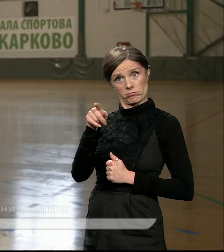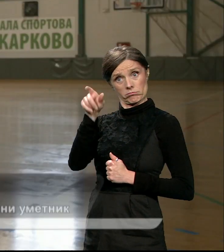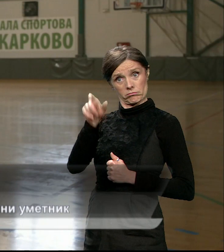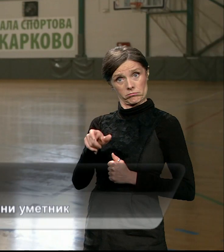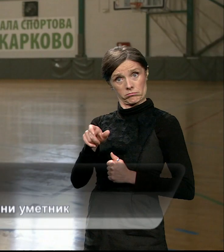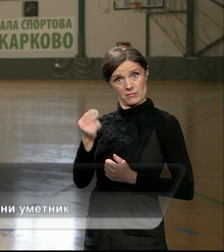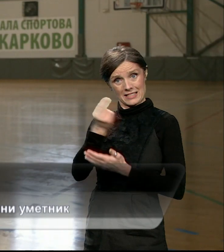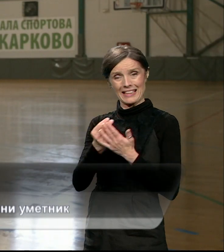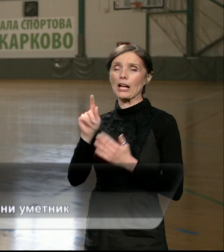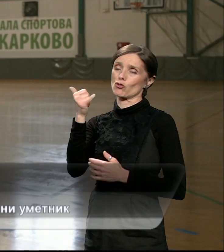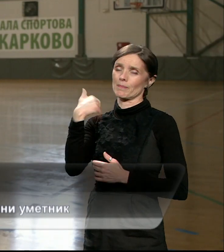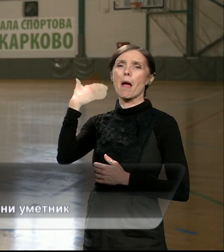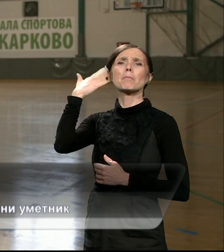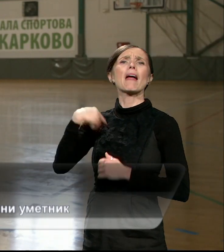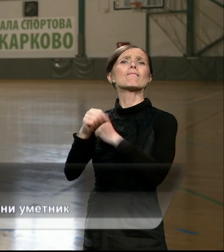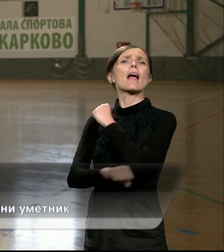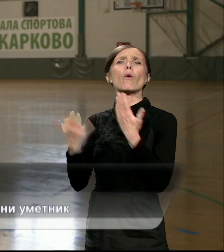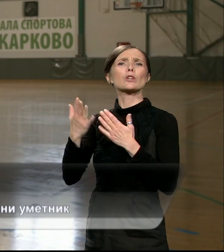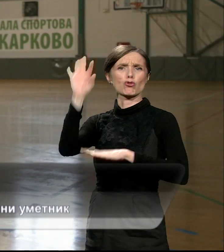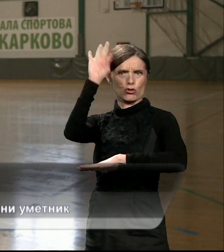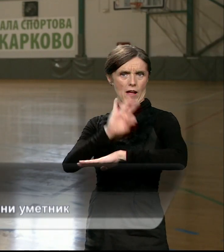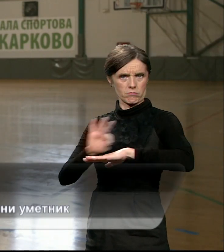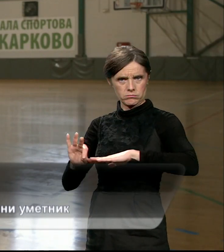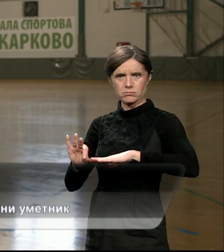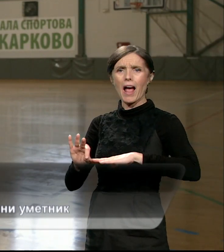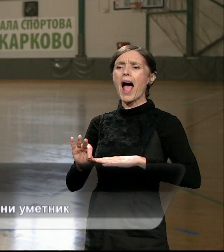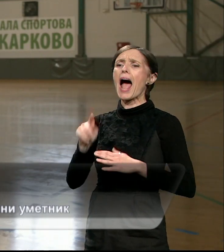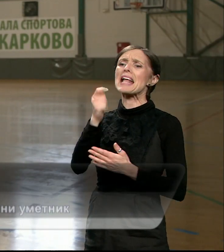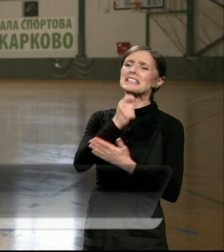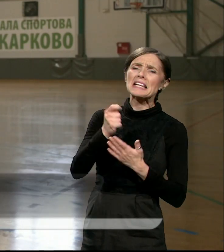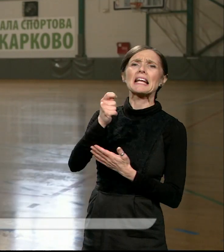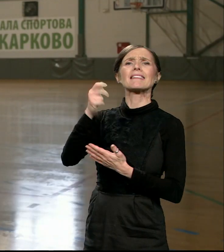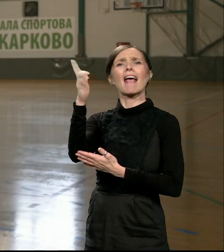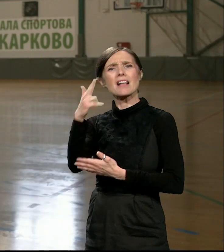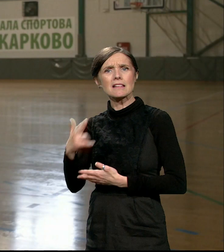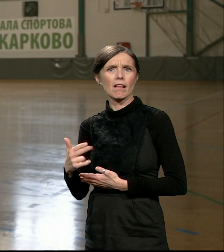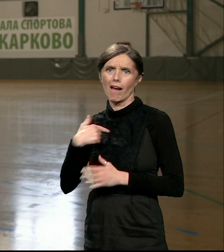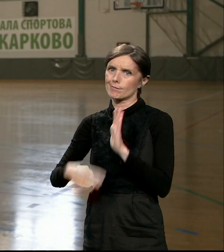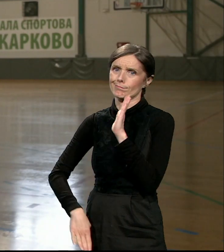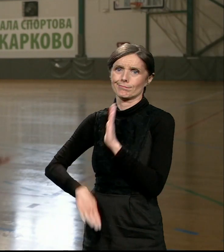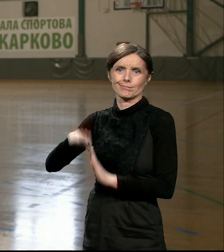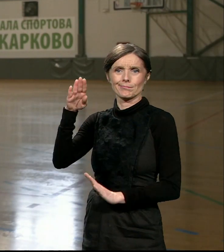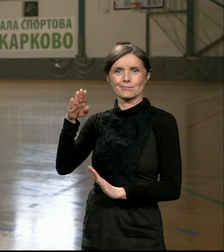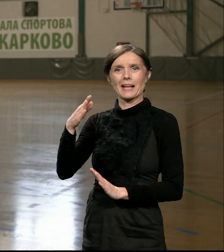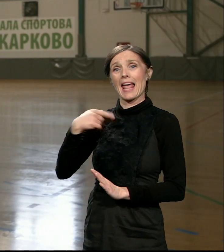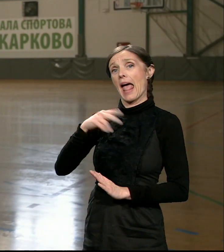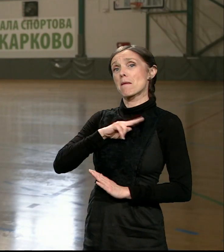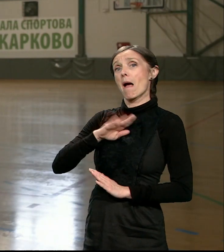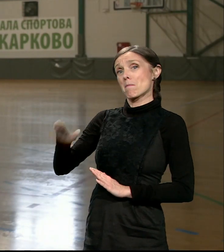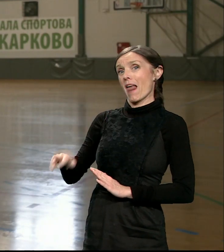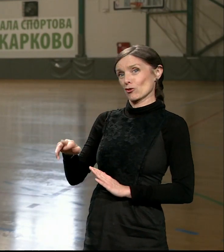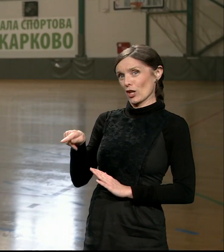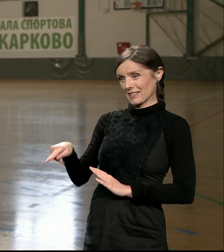Studirala sam arhitekturu, a što se tiče crtanja i slikanja od malena, jel? To je nekako bila moja i moje mlađe sestre, ona